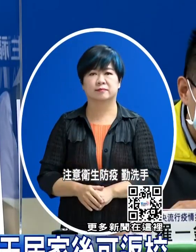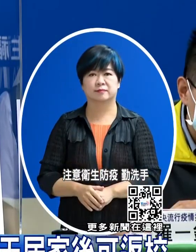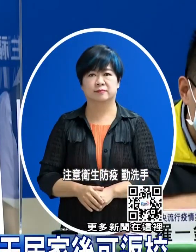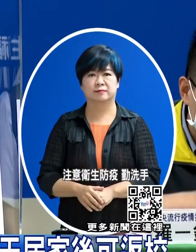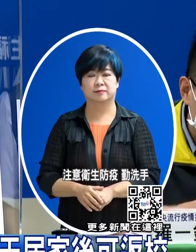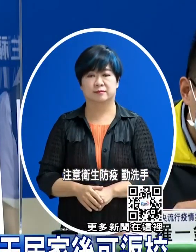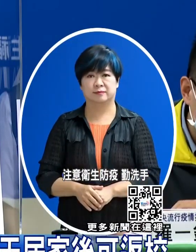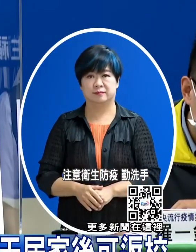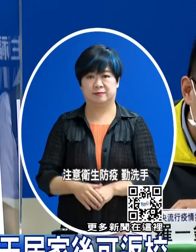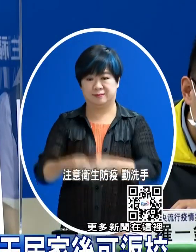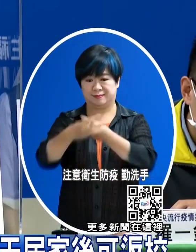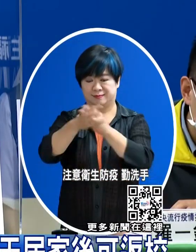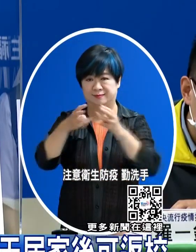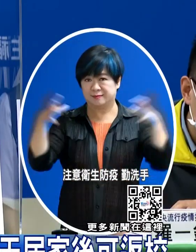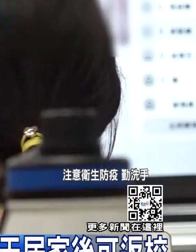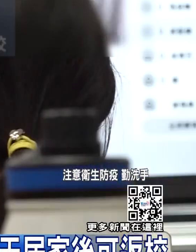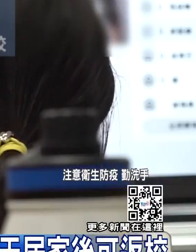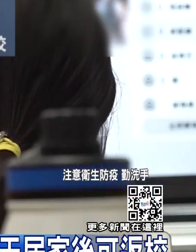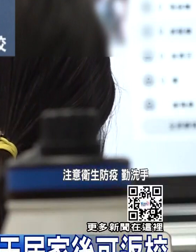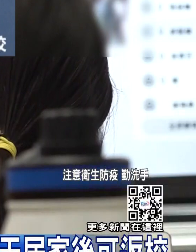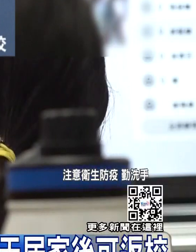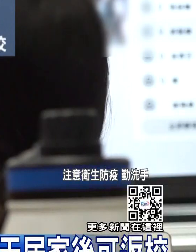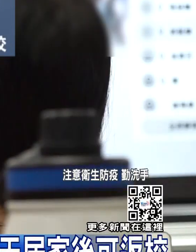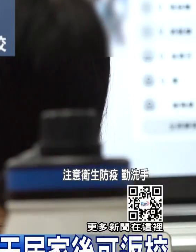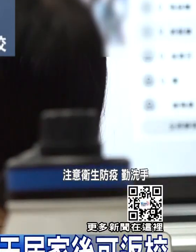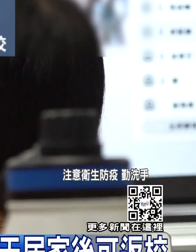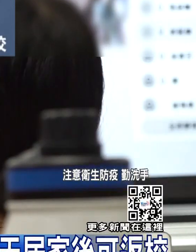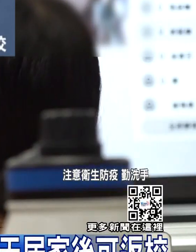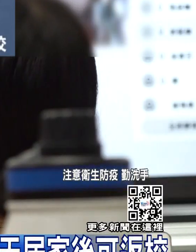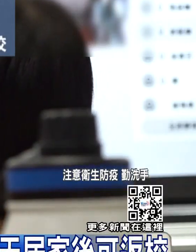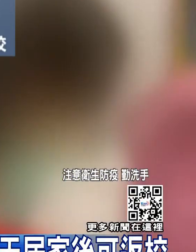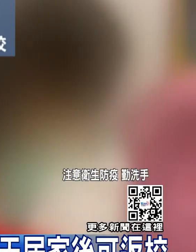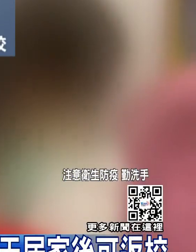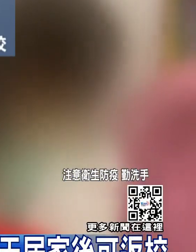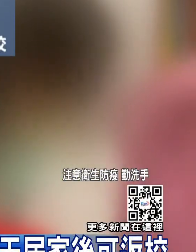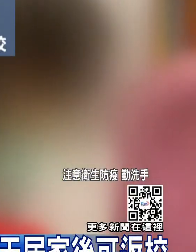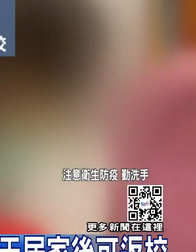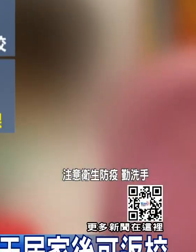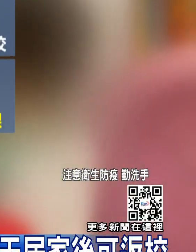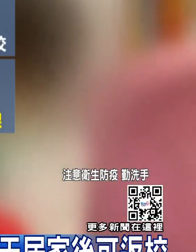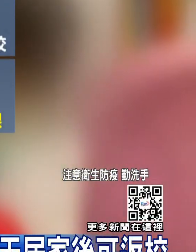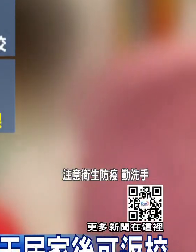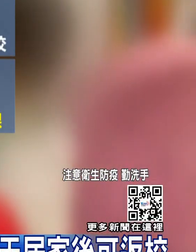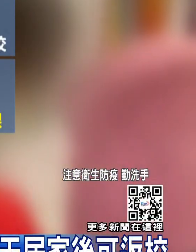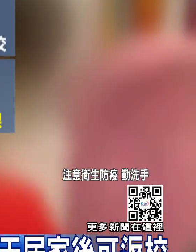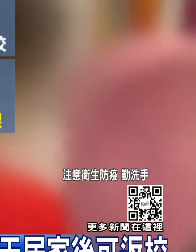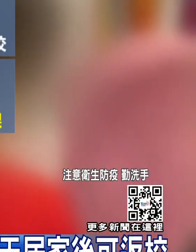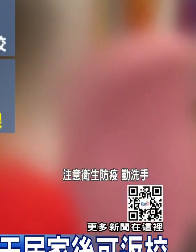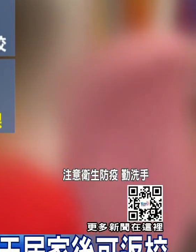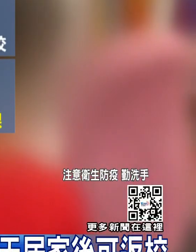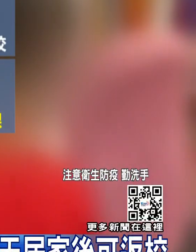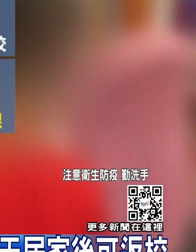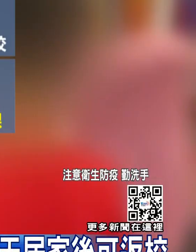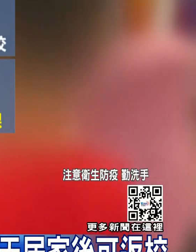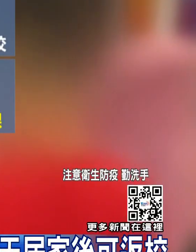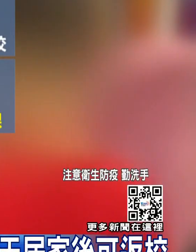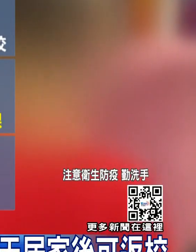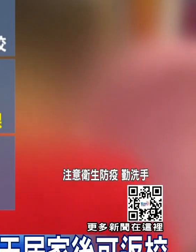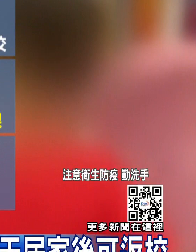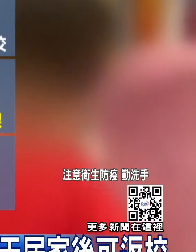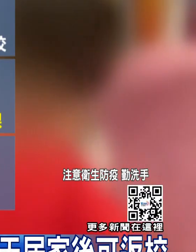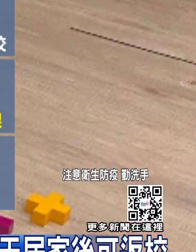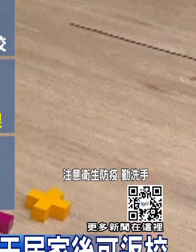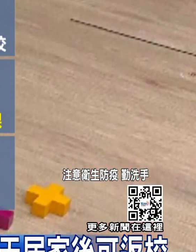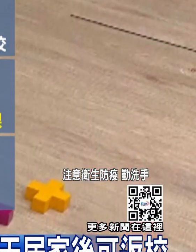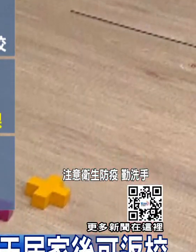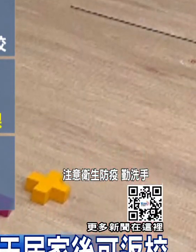谓全班同时停课。 确诊者筛阳7天居家照护，没症状可返校，同班师生改以快筛阴取代全班停课，